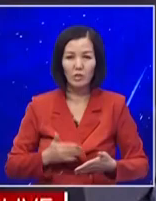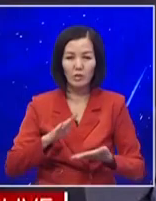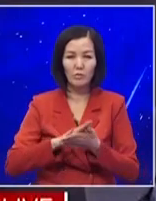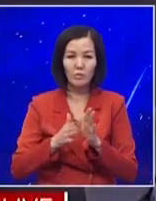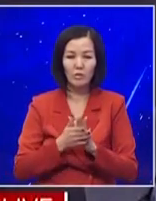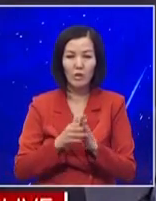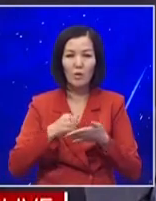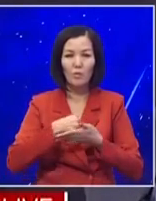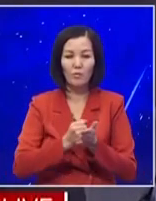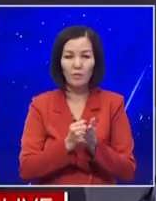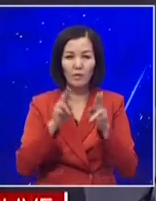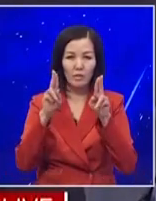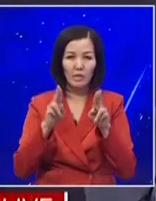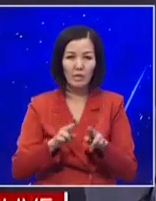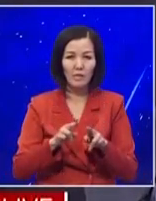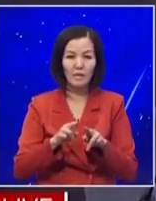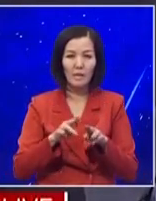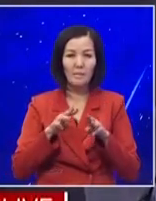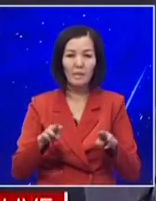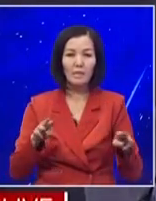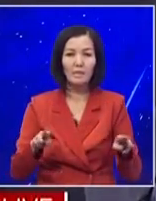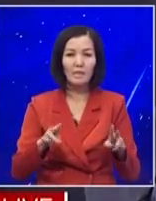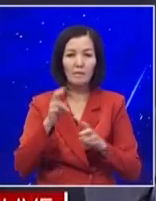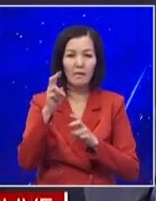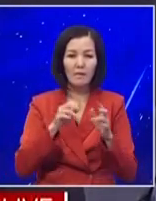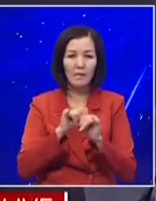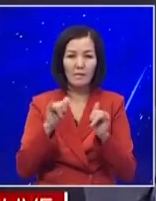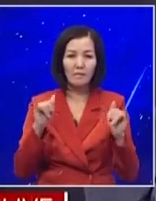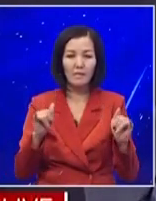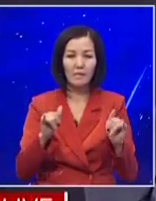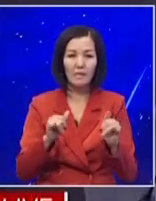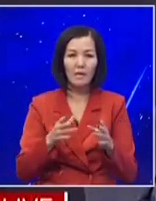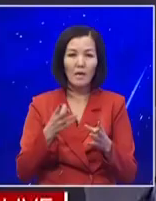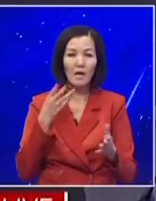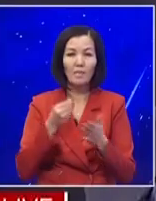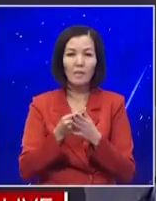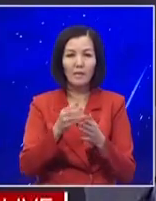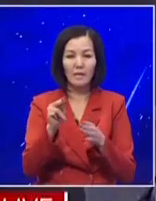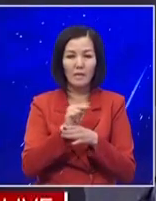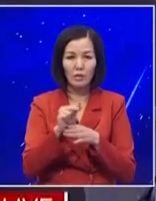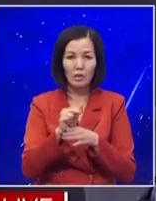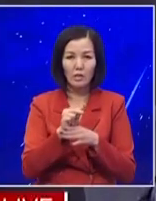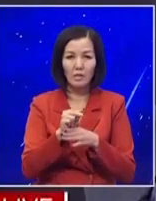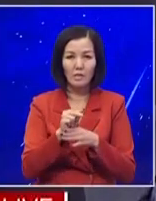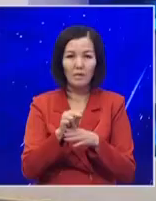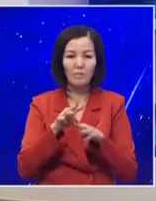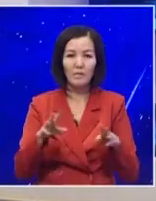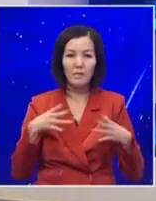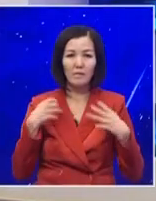правила будут утверждены Министерством индустрии и инфраструктурного развития. По вопросам оплаты лечения – Министерством здравоохранения.